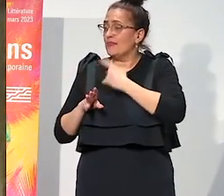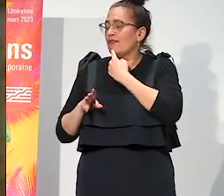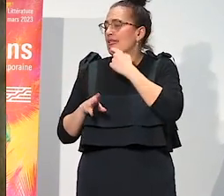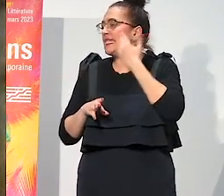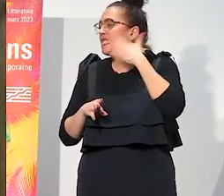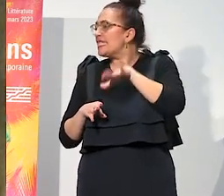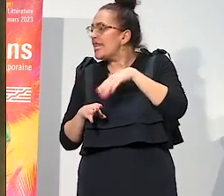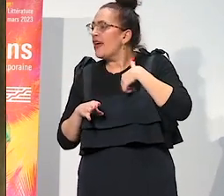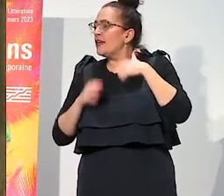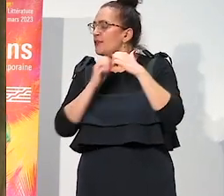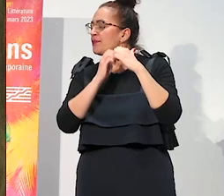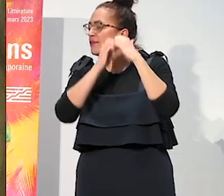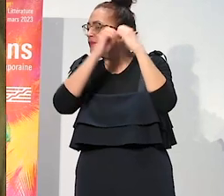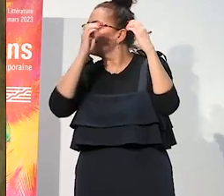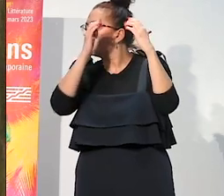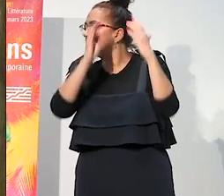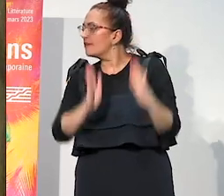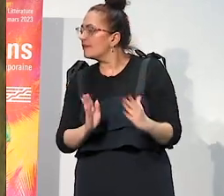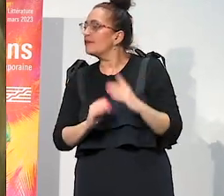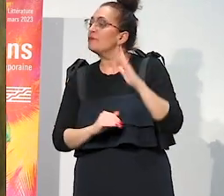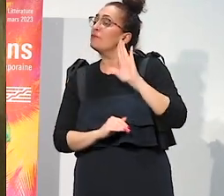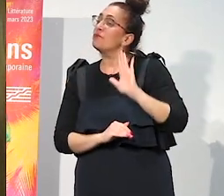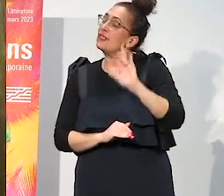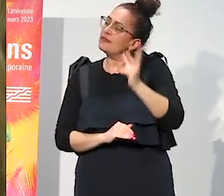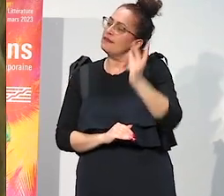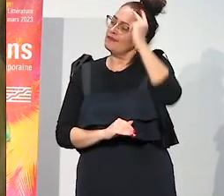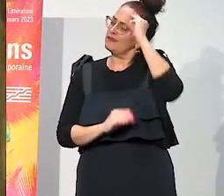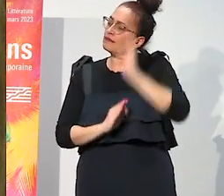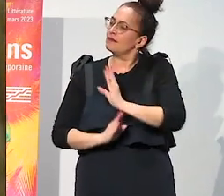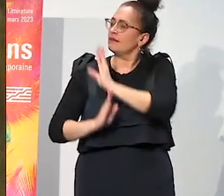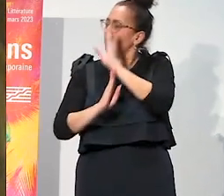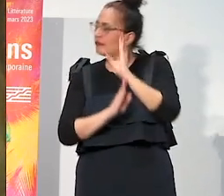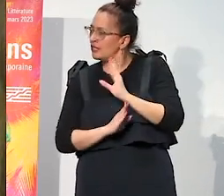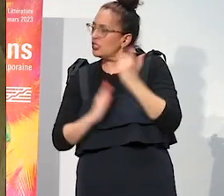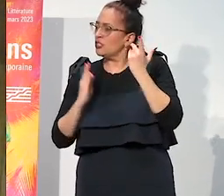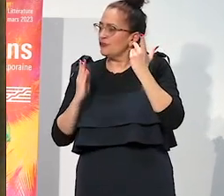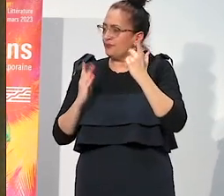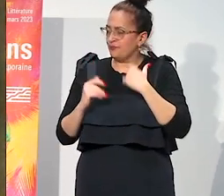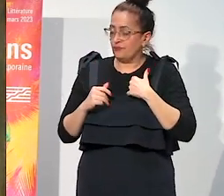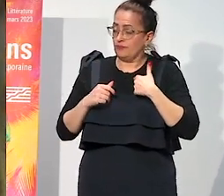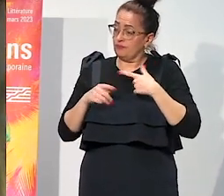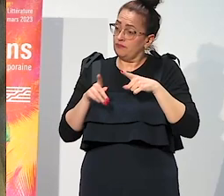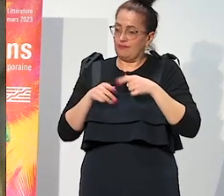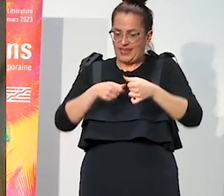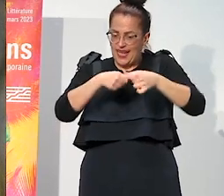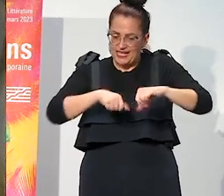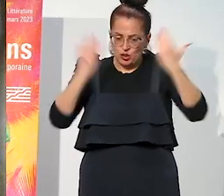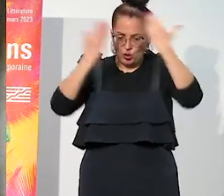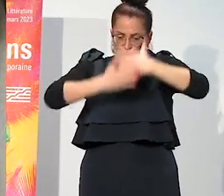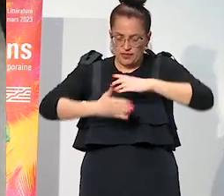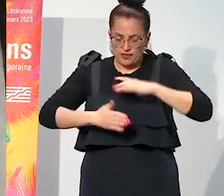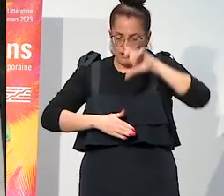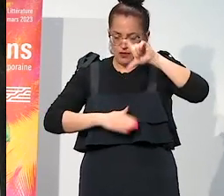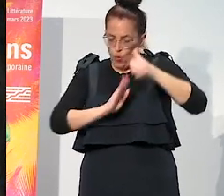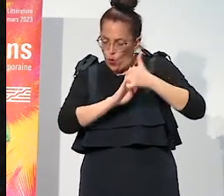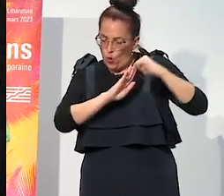plusieurs personnes qui pendant la nuit, me reviennent finalement, et là il y a une évidence,